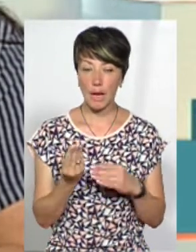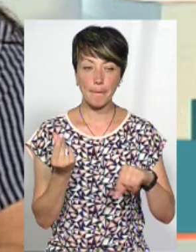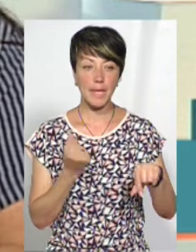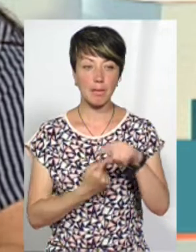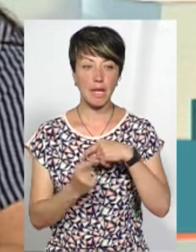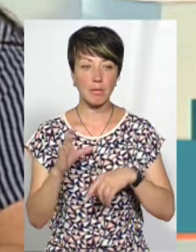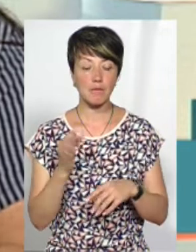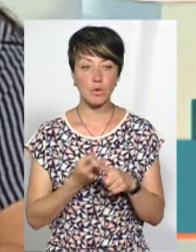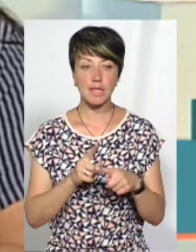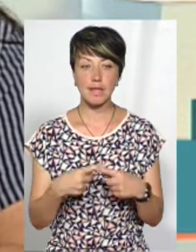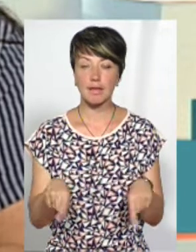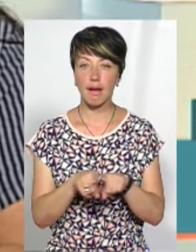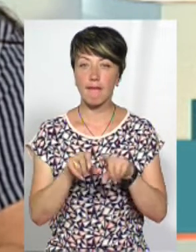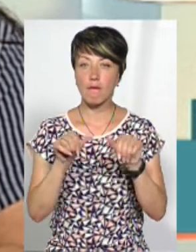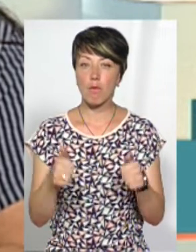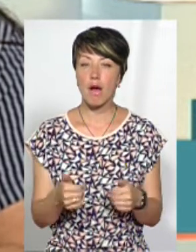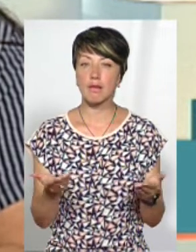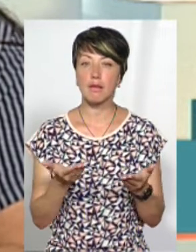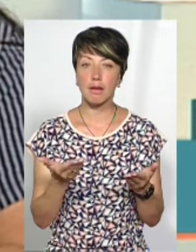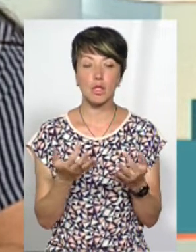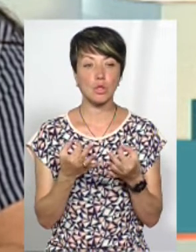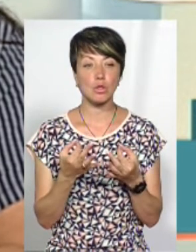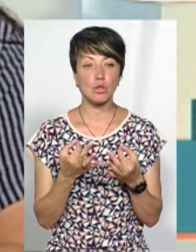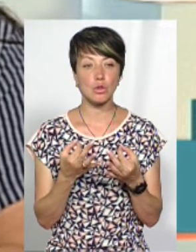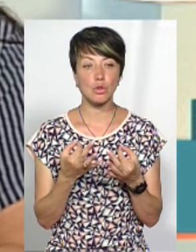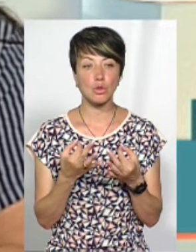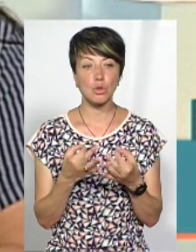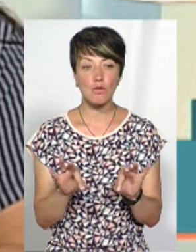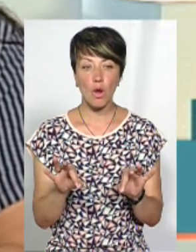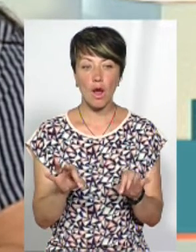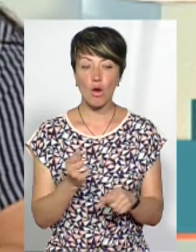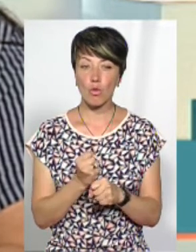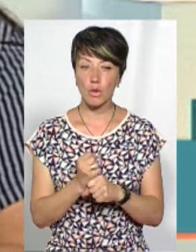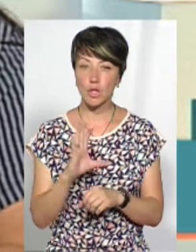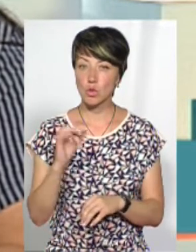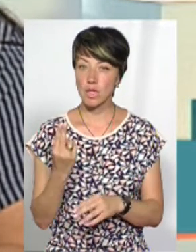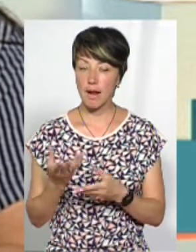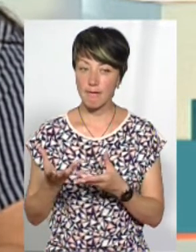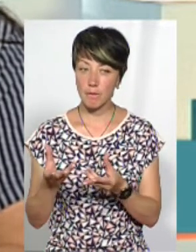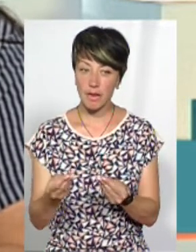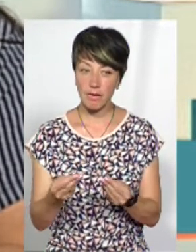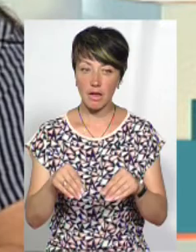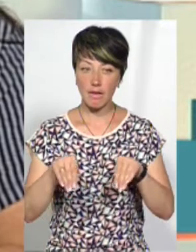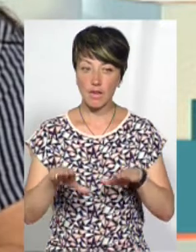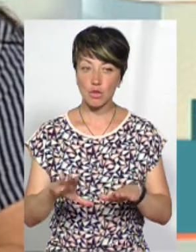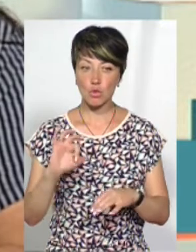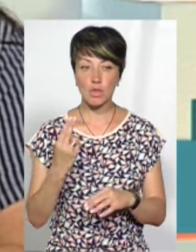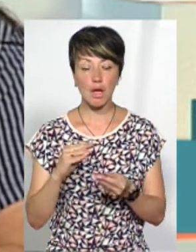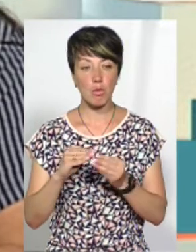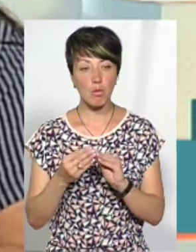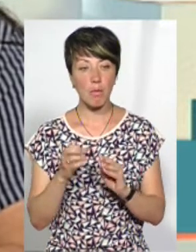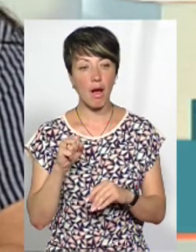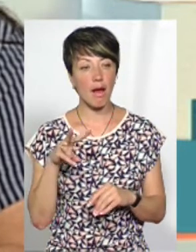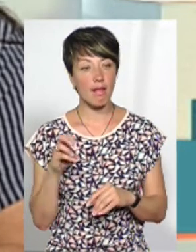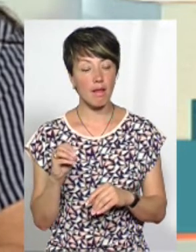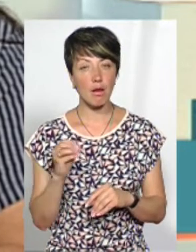підприємництво – це такий формат, який дозволяє, з одного боку, робити соціальний вплив, вирішувати соціальні проблеми, але